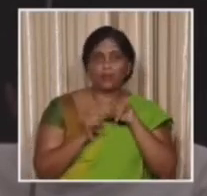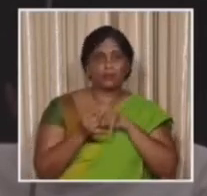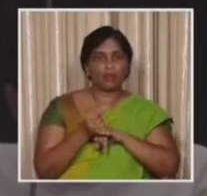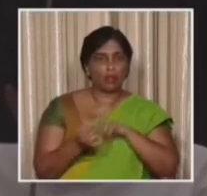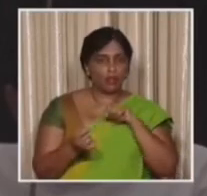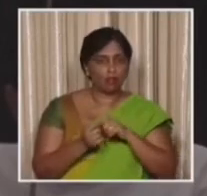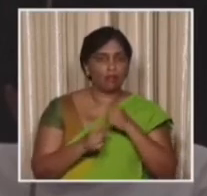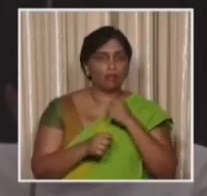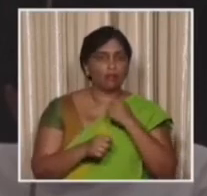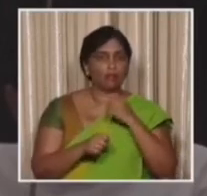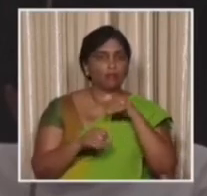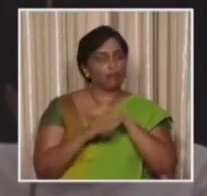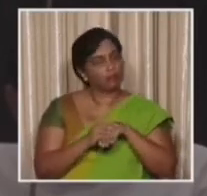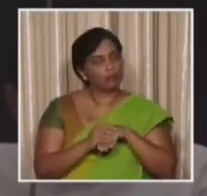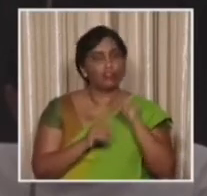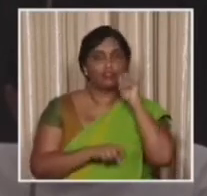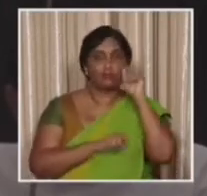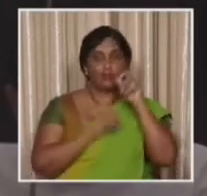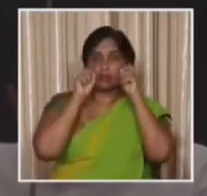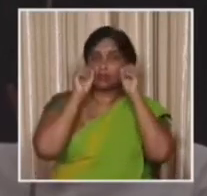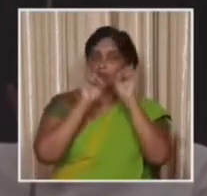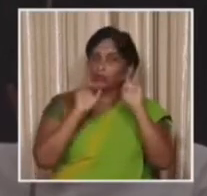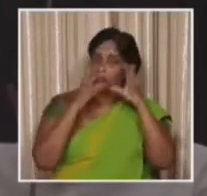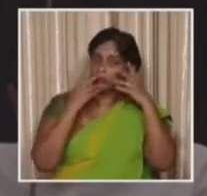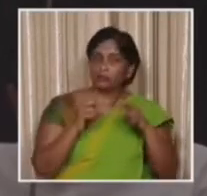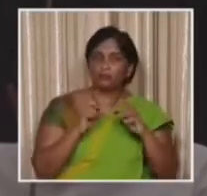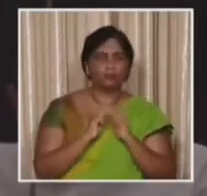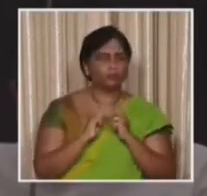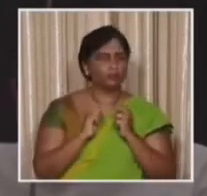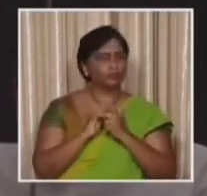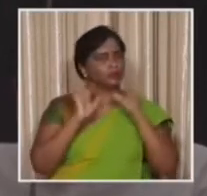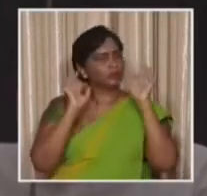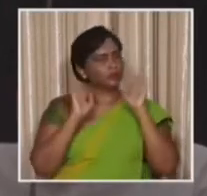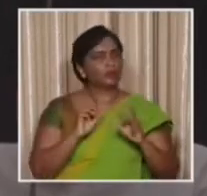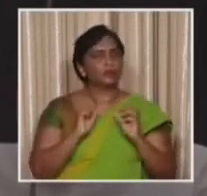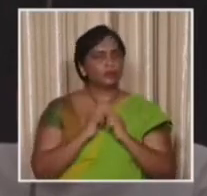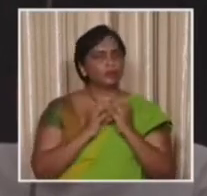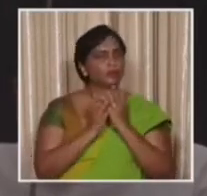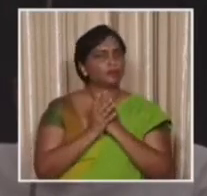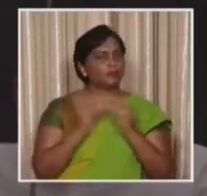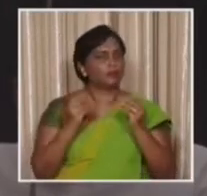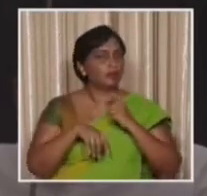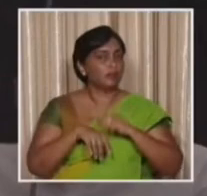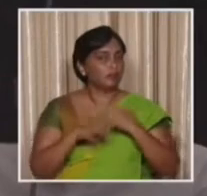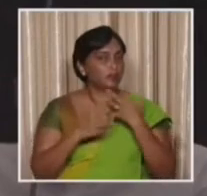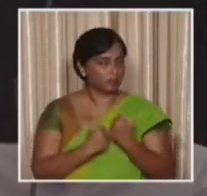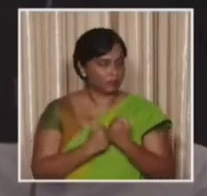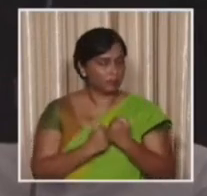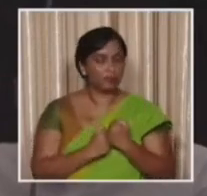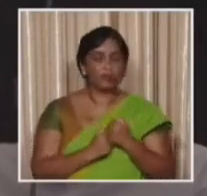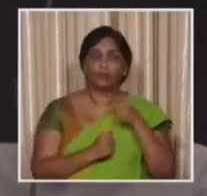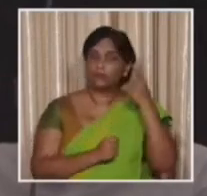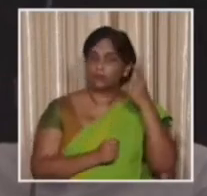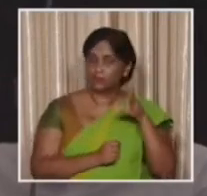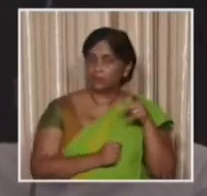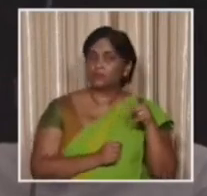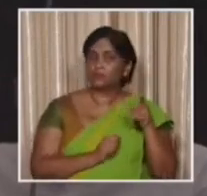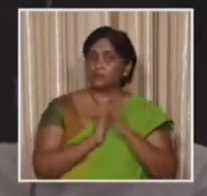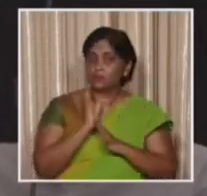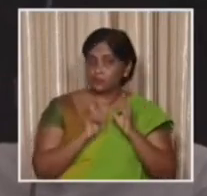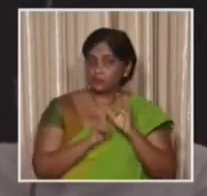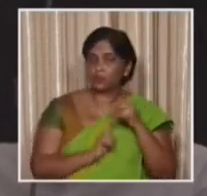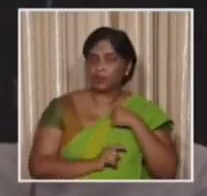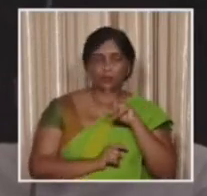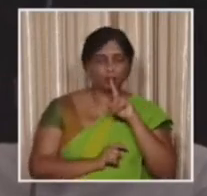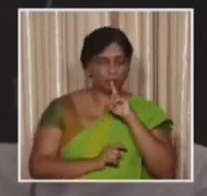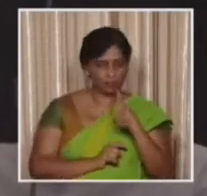மக்களையும் தெளிவுபடுத்தி எந்த ஒரு பிரச்சனையும் இல்லாமல் நாம் முடித்திருக்கின்றோம் எனவே எங்களுடைய கௌரவ அமைச்சர் அவர்களிடம் நான் வேண்டுகோள் விடுக்கின்ற விடயம் என்னவென்றால்